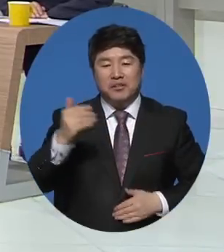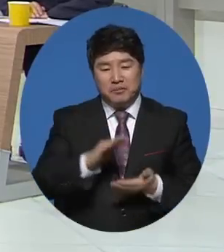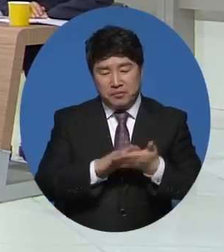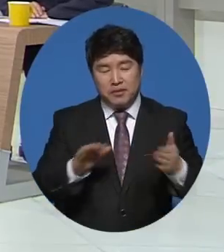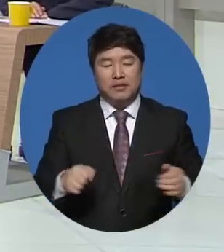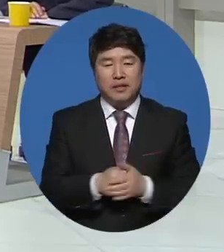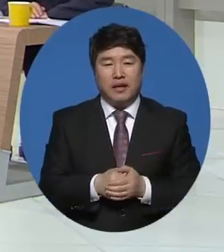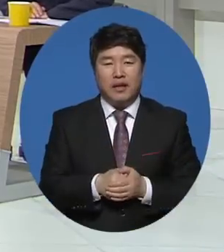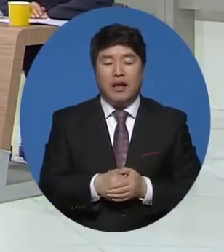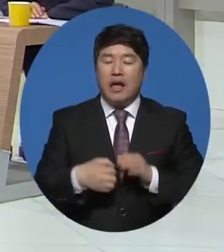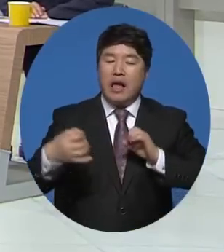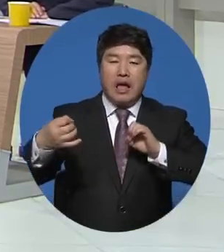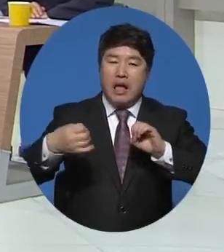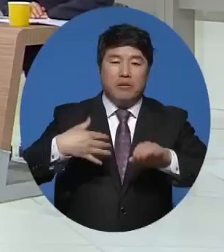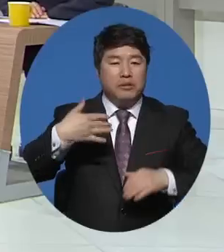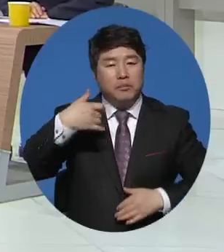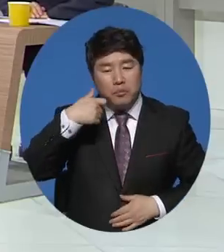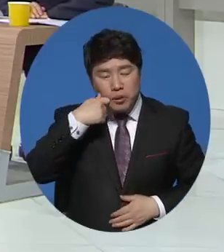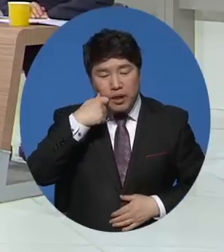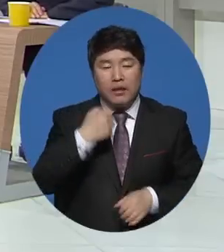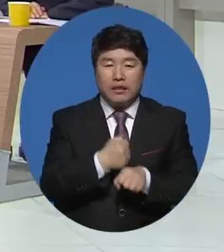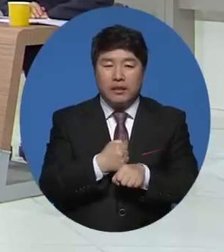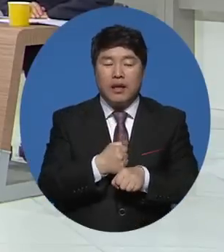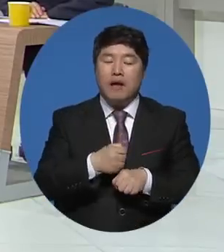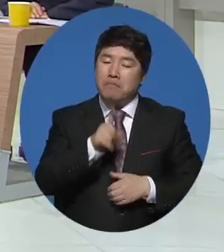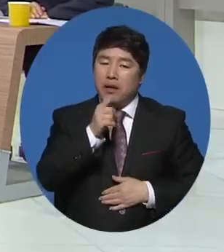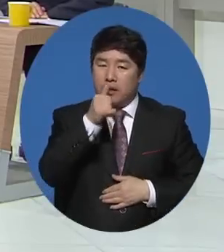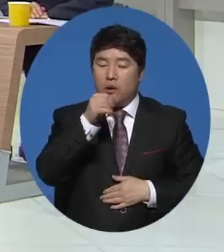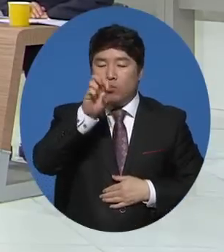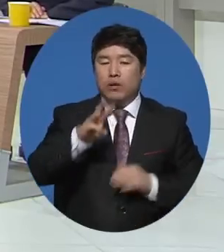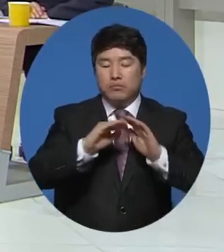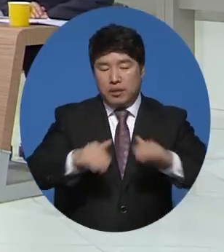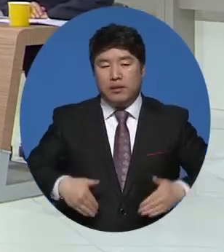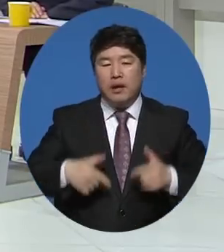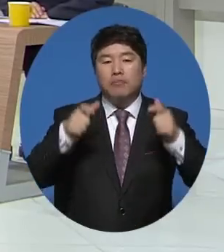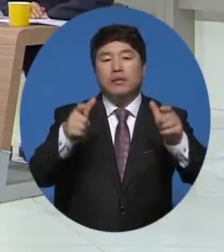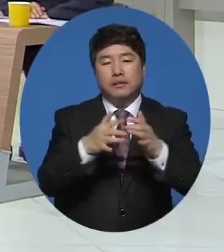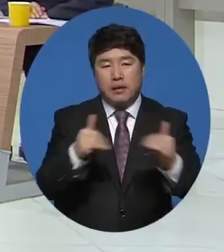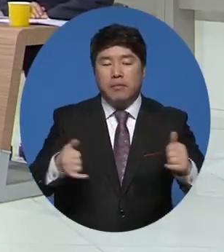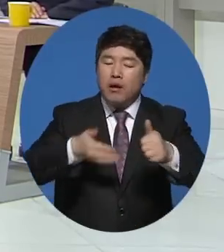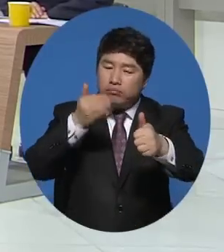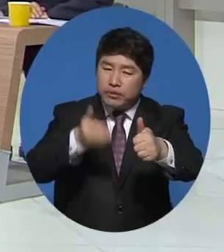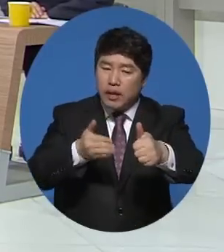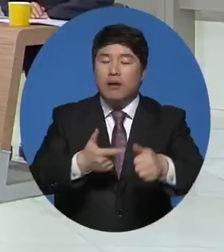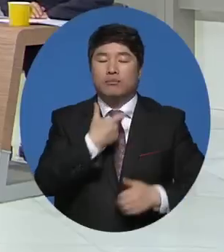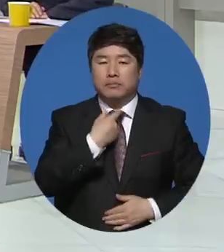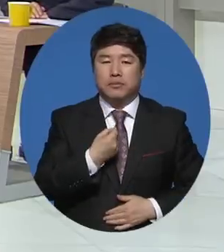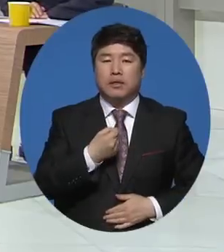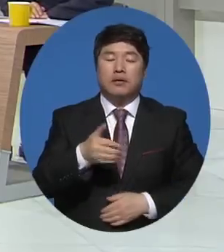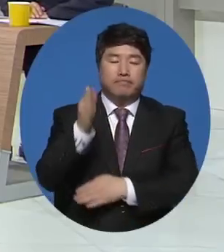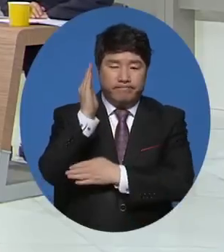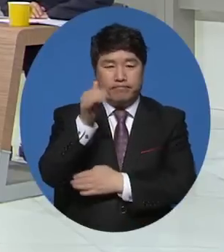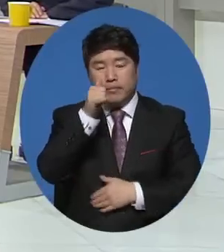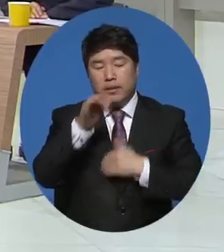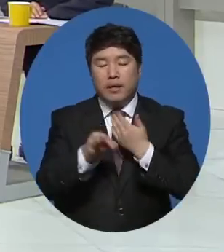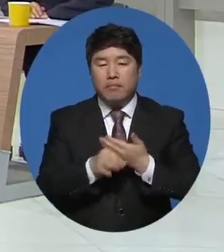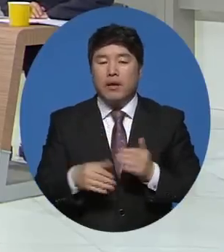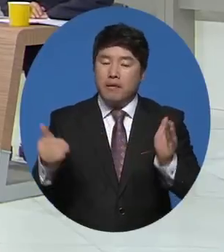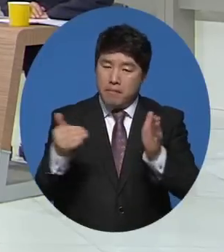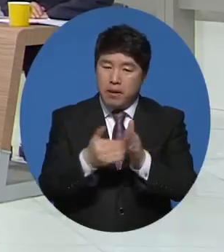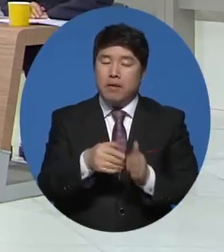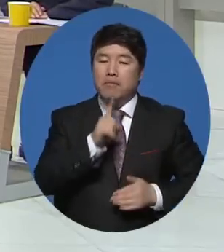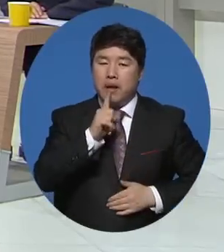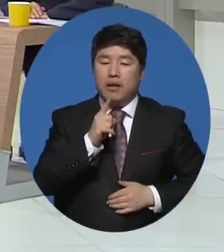어 미처 답변하지 못한 말씀이 있거나 또 광주전남 지역민에게 당부하고 싶은 얘기가 있으시면 마무리 발언